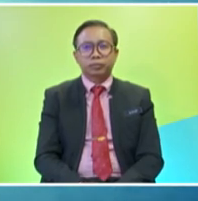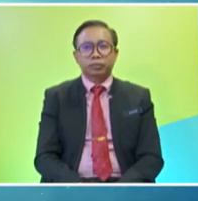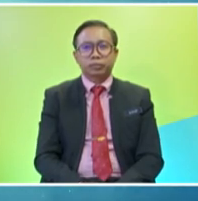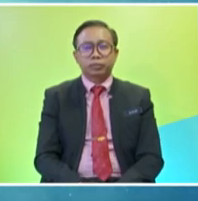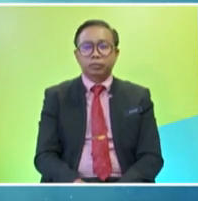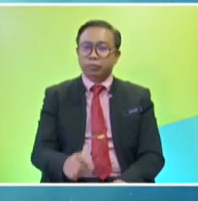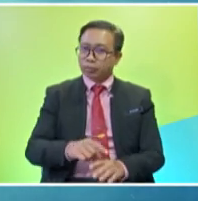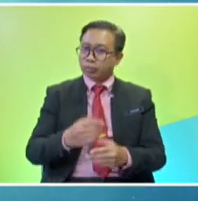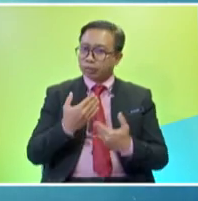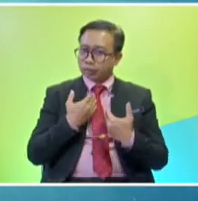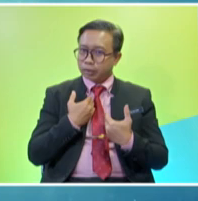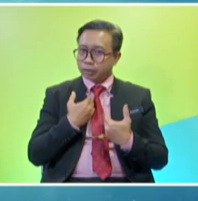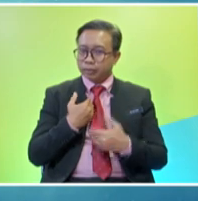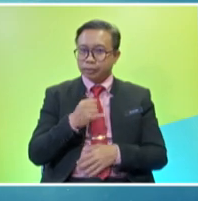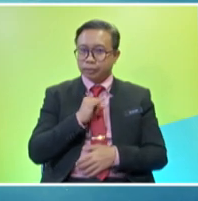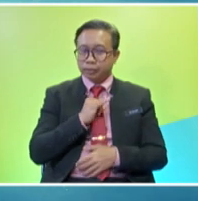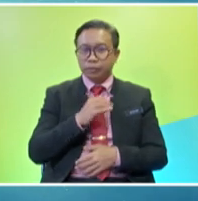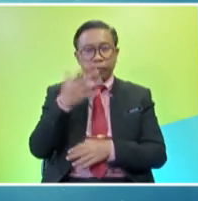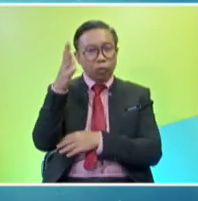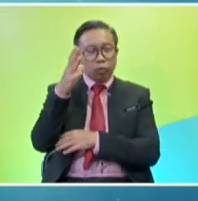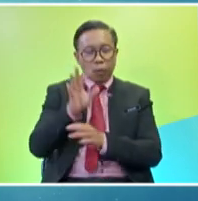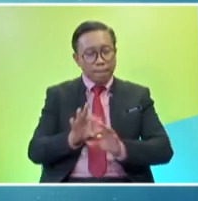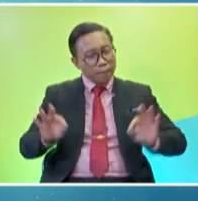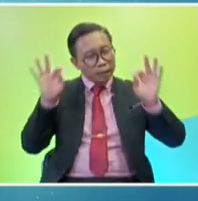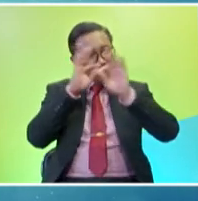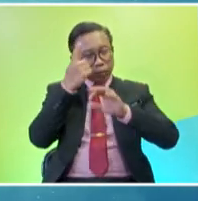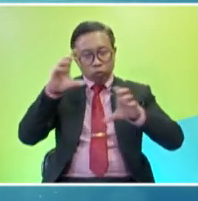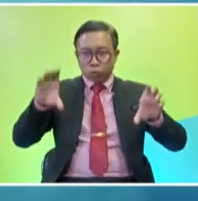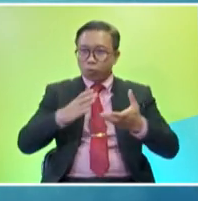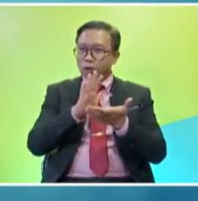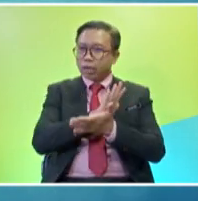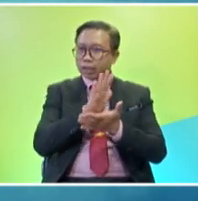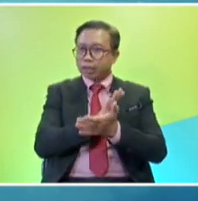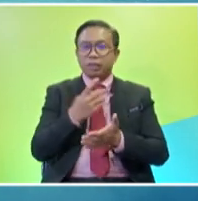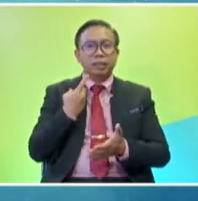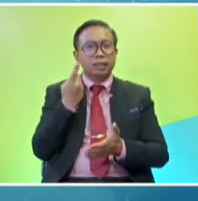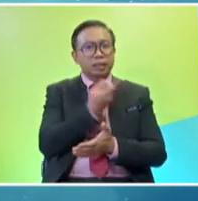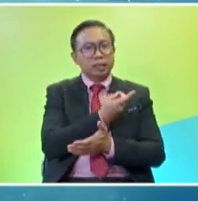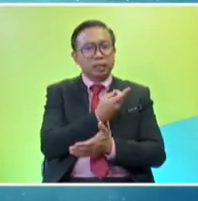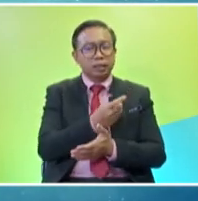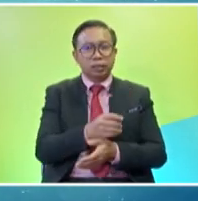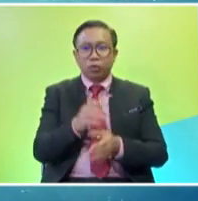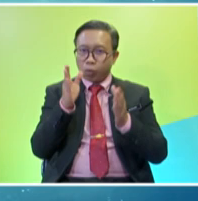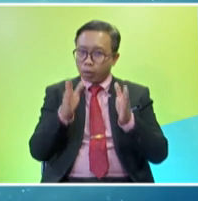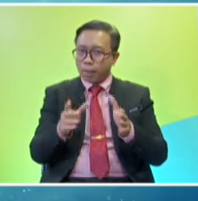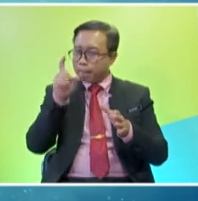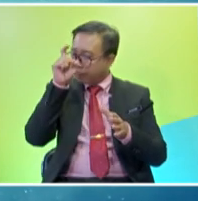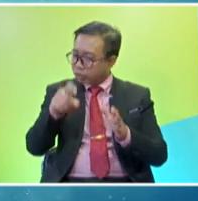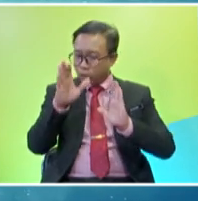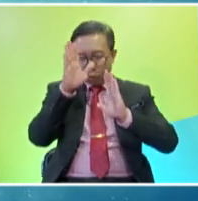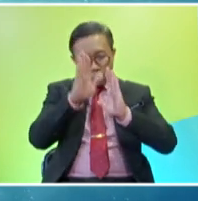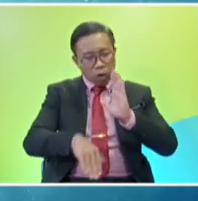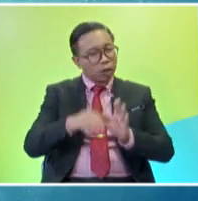pada pendapat saya pokok juga penting dalam penghasilan kertas jadi kita sebagai pengguna yang bijak perlu mengurangkan